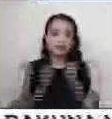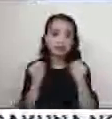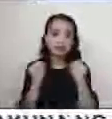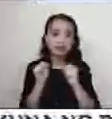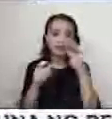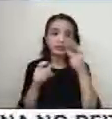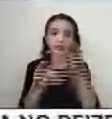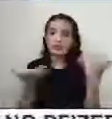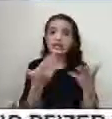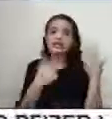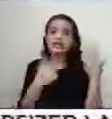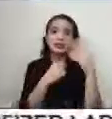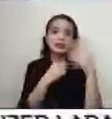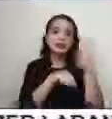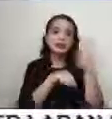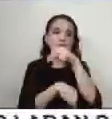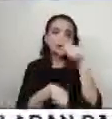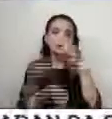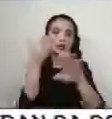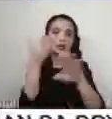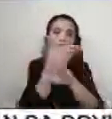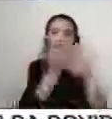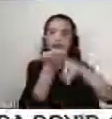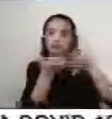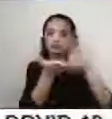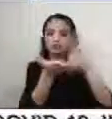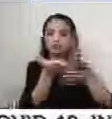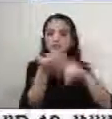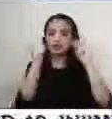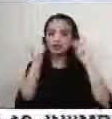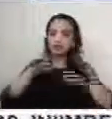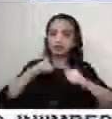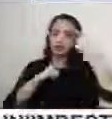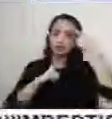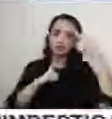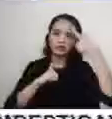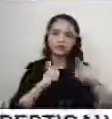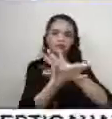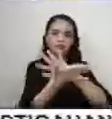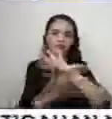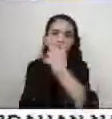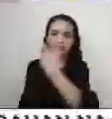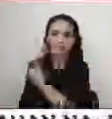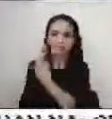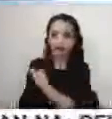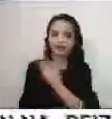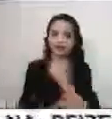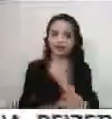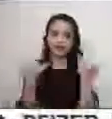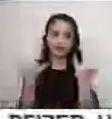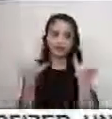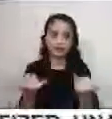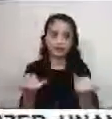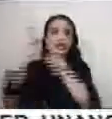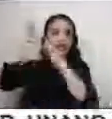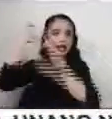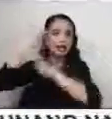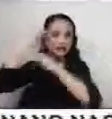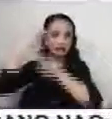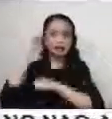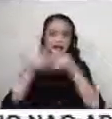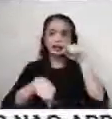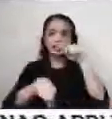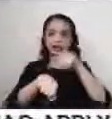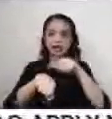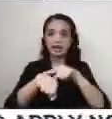Kumilos na po ang pamahalaan laban sa tumataas na presyo ng mga pangunahing bilhin sa Metro Manila. Ang ilang pong mamimili, umaaray dahil ang baka